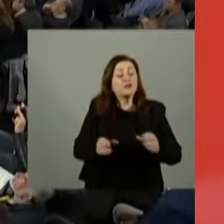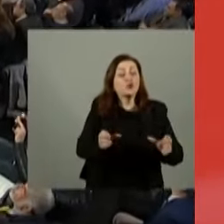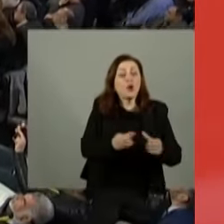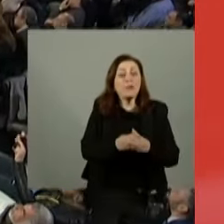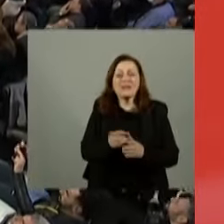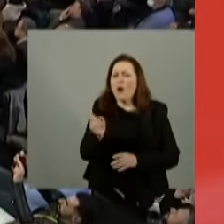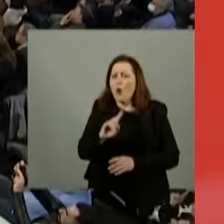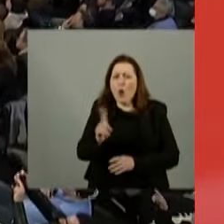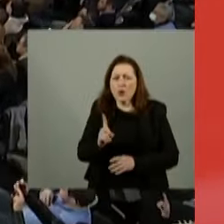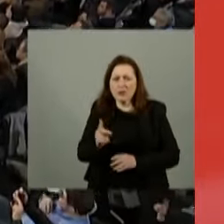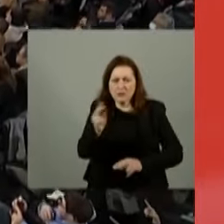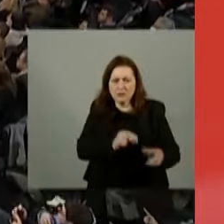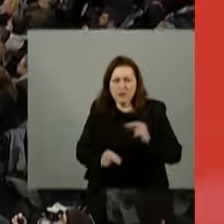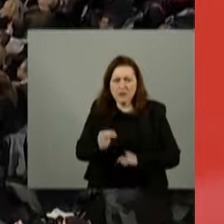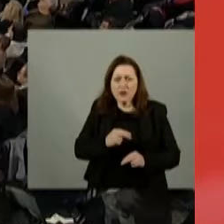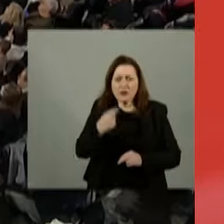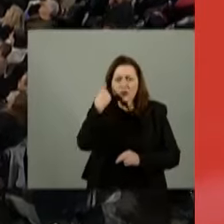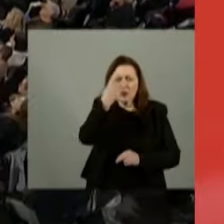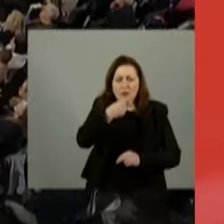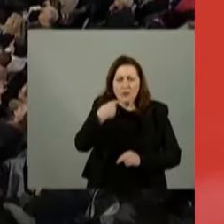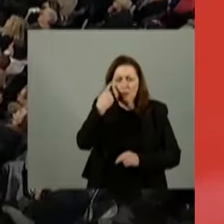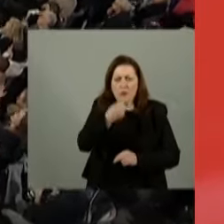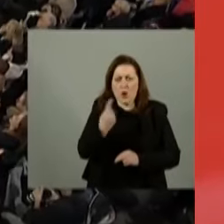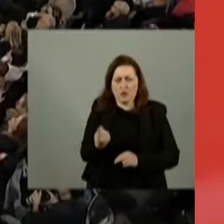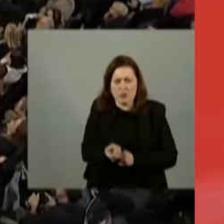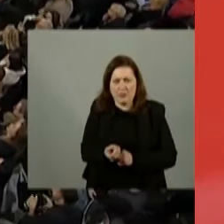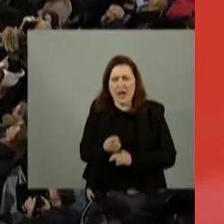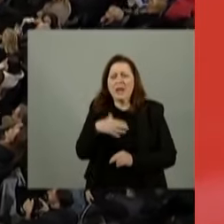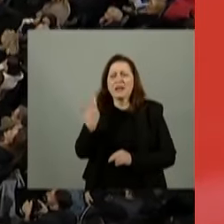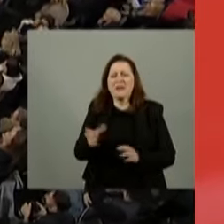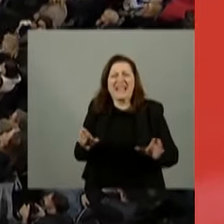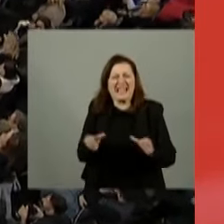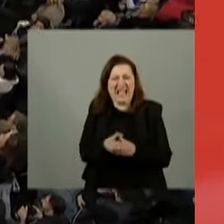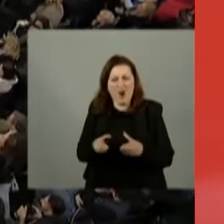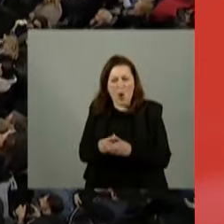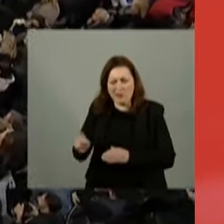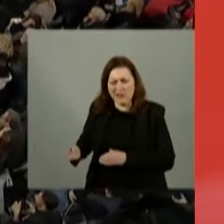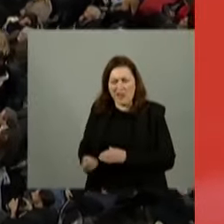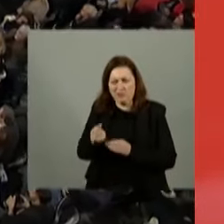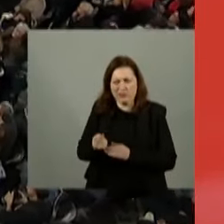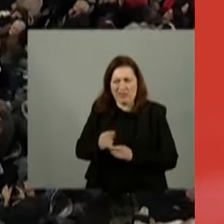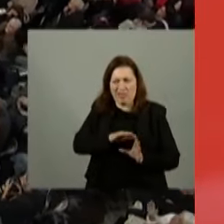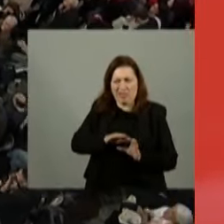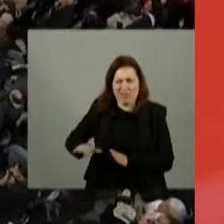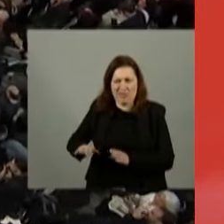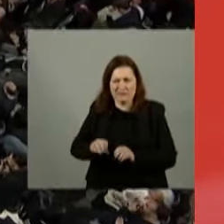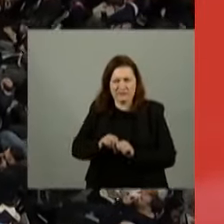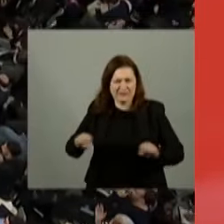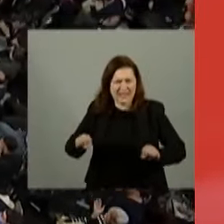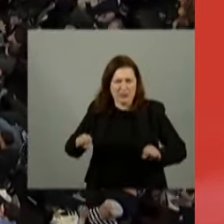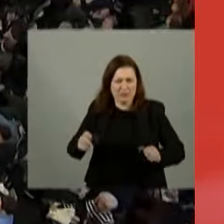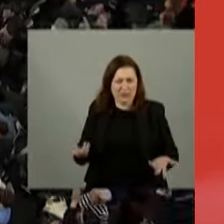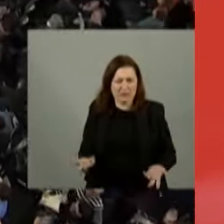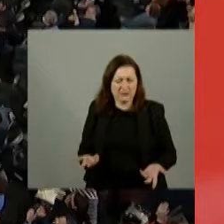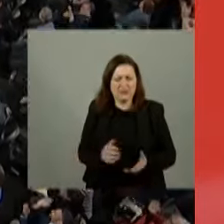Η εμφάνιση χθεσινή του Κασελάκη στο Τεκ Βοντό, που ήταν ομπαμική και ήταν και πρωτοφανής για τα